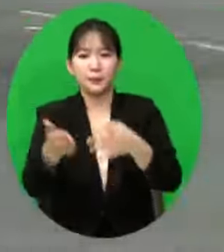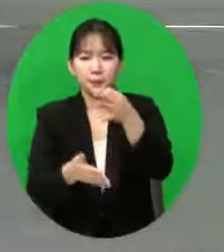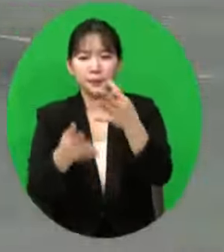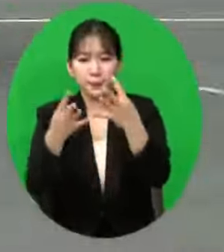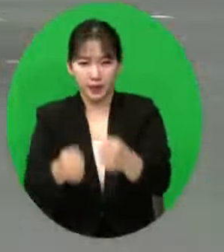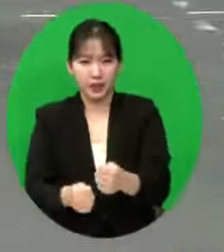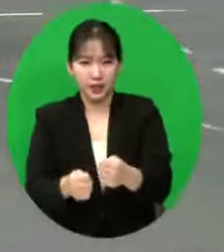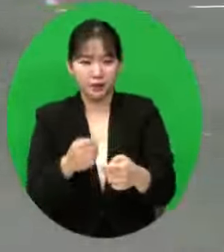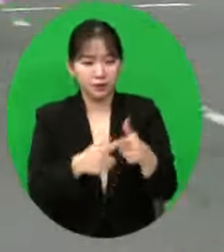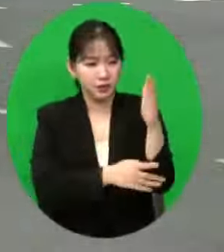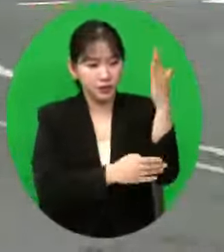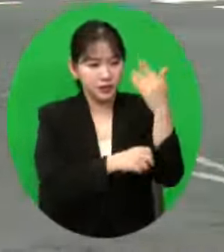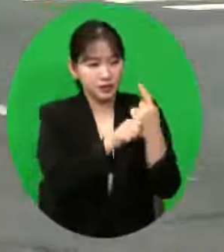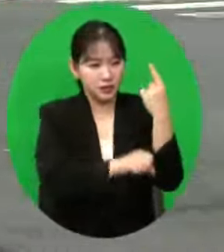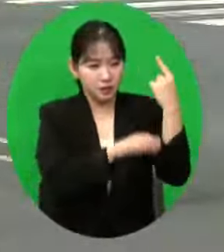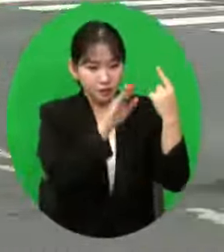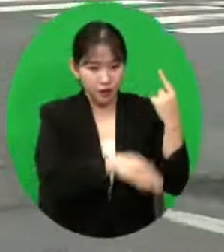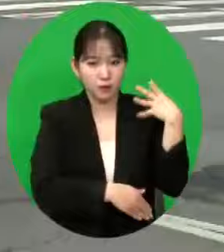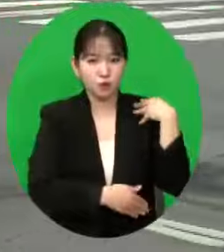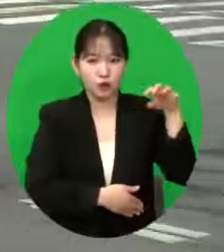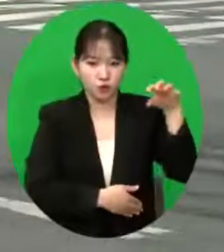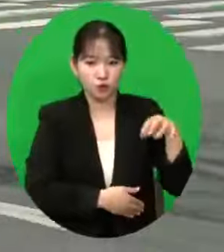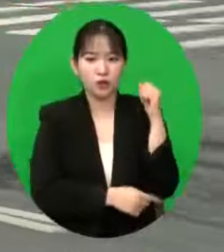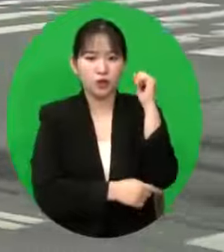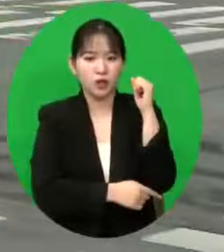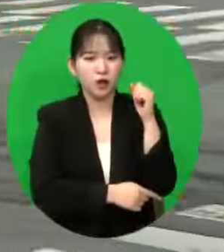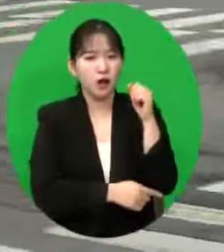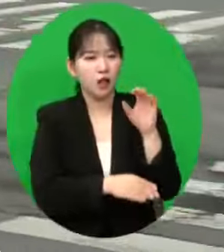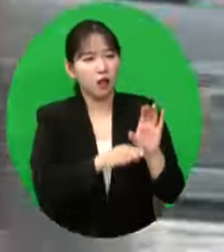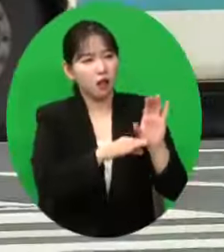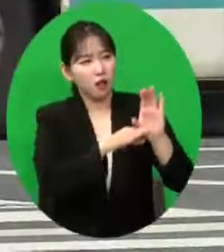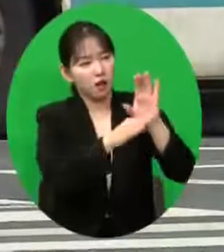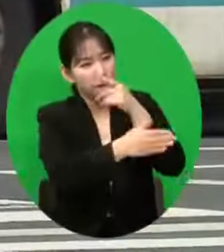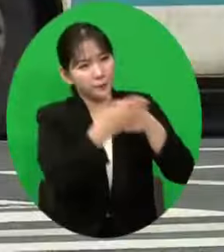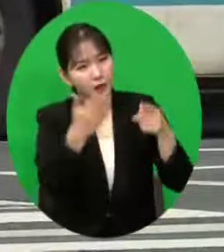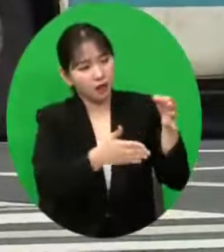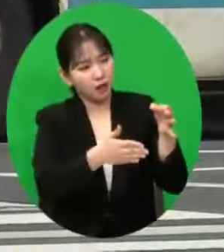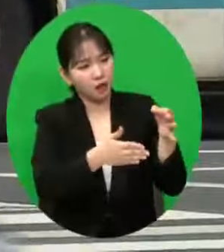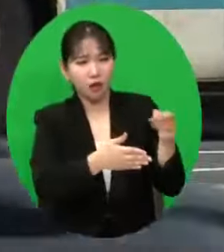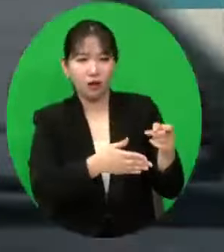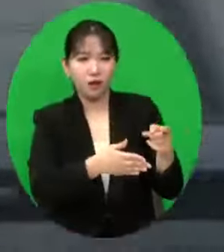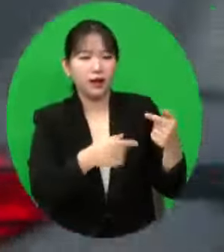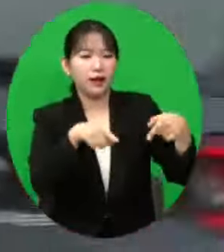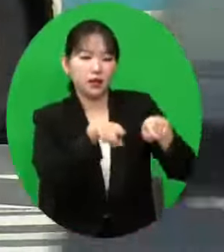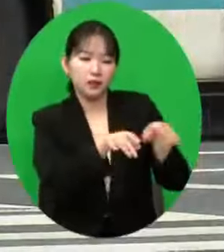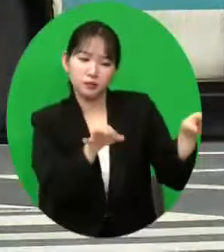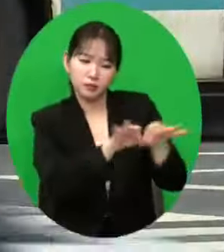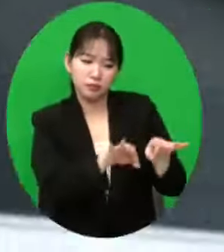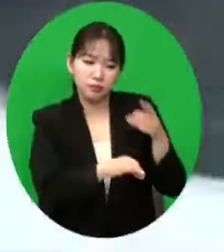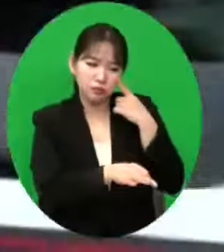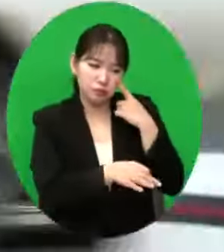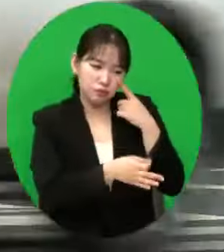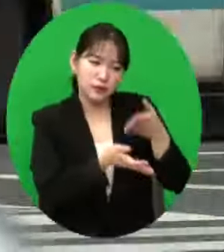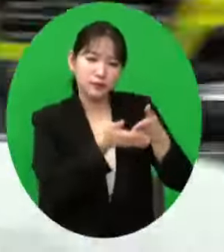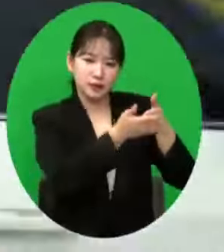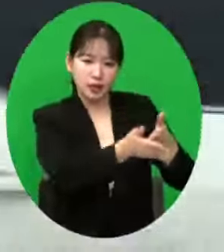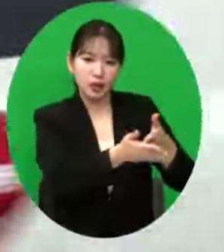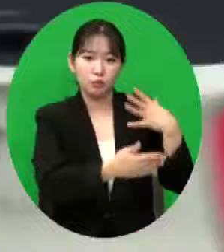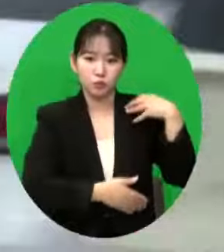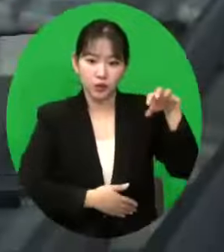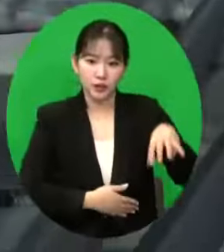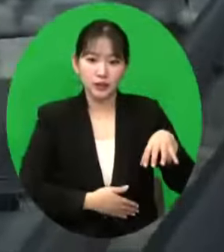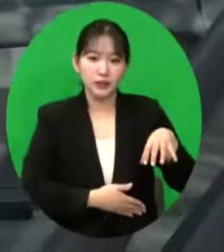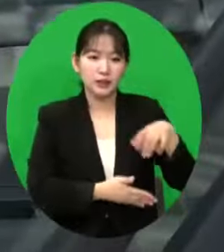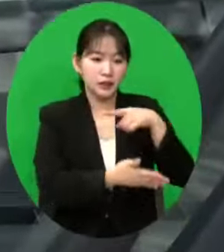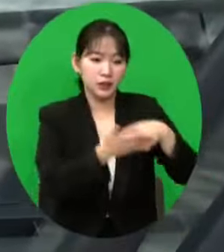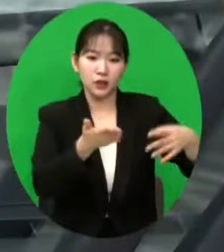연말 무안군과 영암군에 눈덩이처럼 불어나는 손실을 공동으로 분담하자는 제안을 했습니다. 무안군은